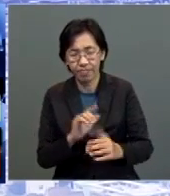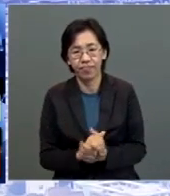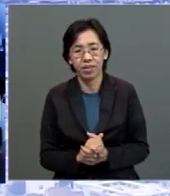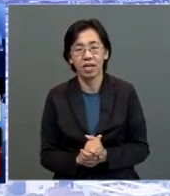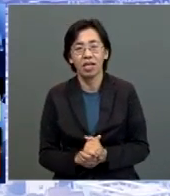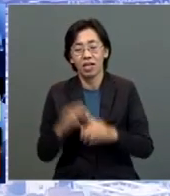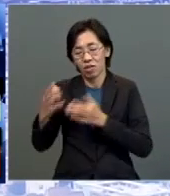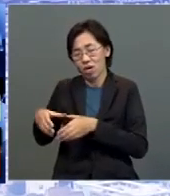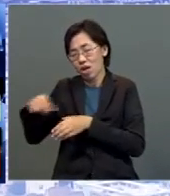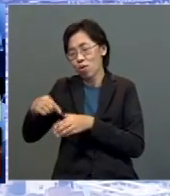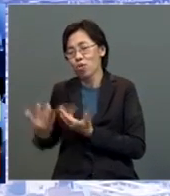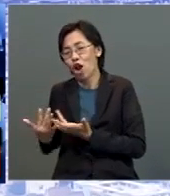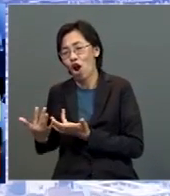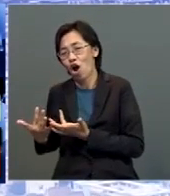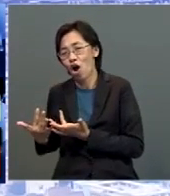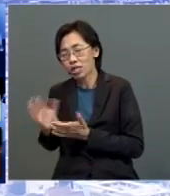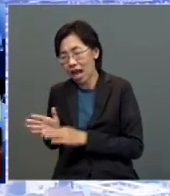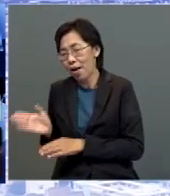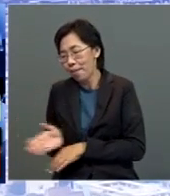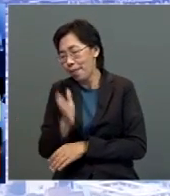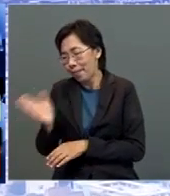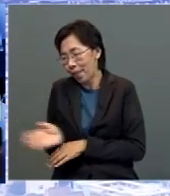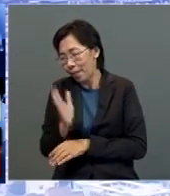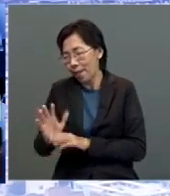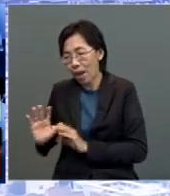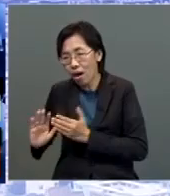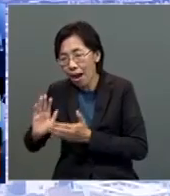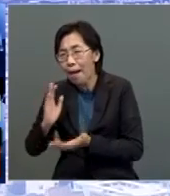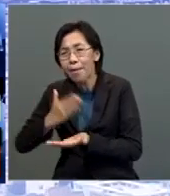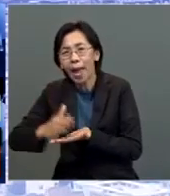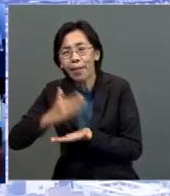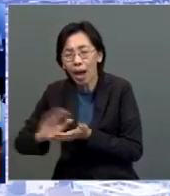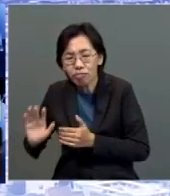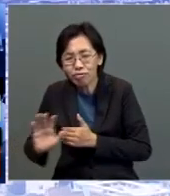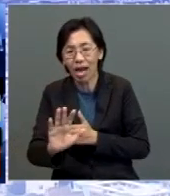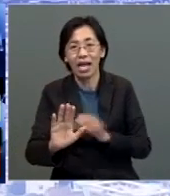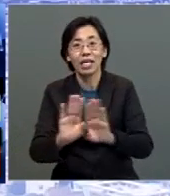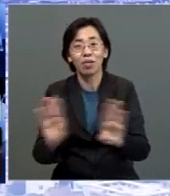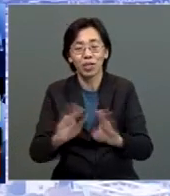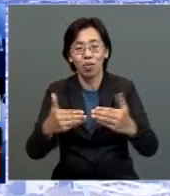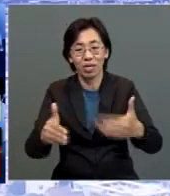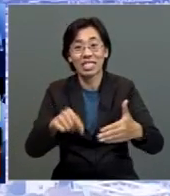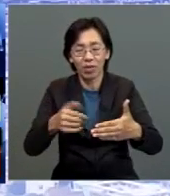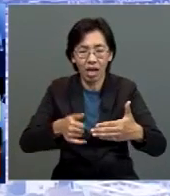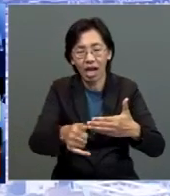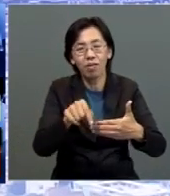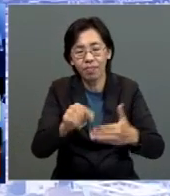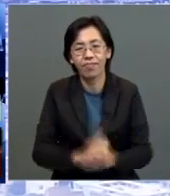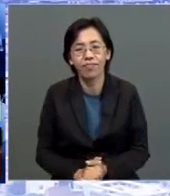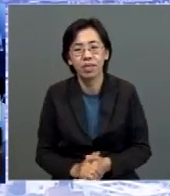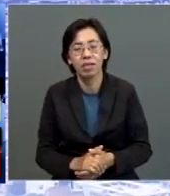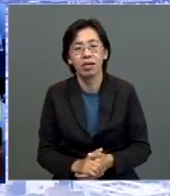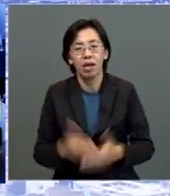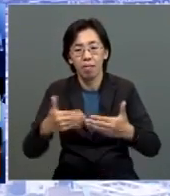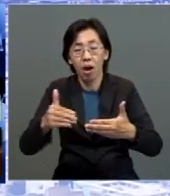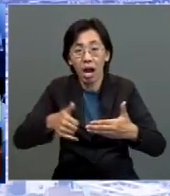านีนะครับหลังจากที่ขึ้นสถานีไปแล้วก็จะต้องไปผ่านประตูที่จะเข้าไปในพื้นที่ชั้นในนะครับแล้วก็อี